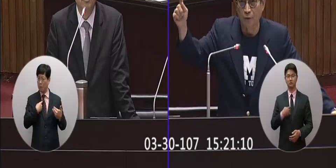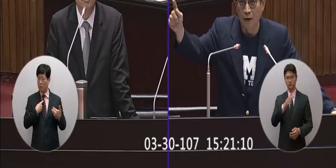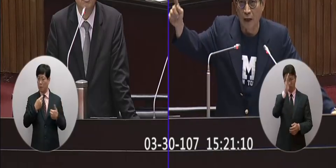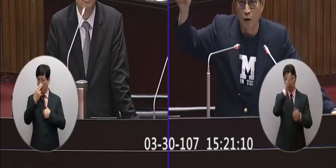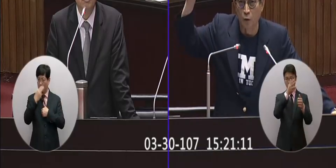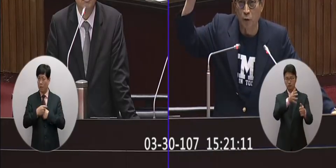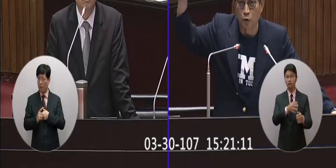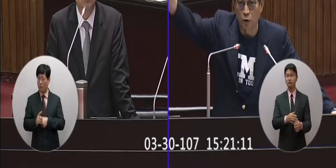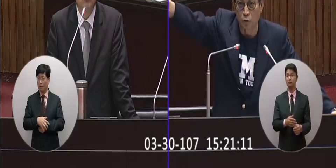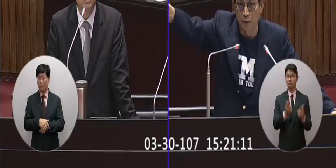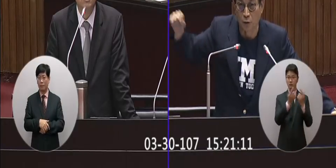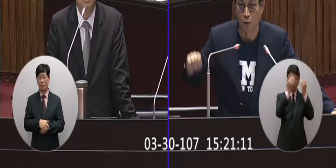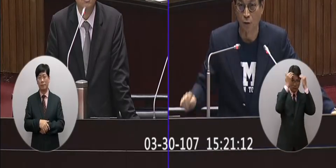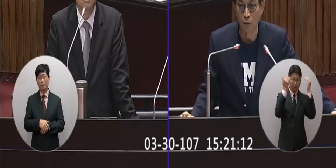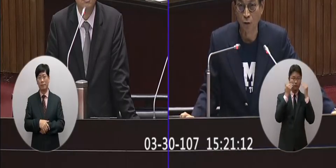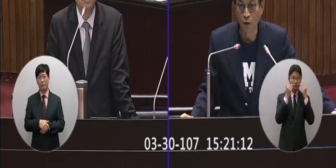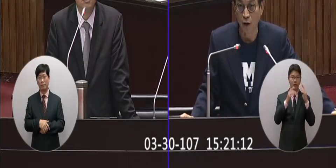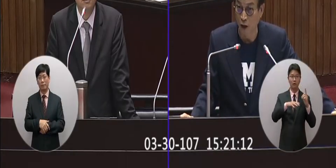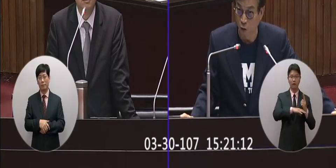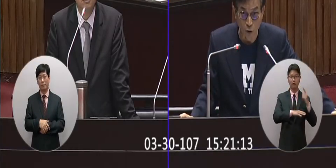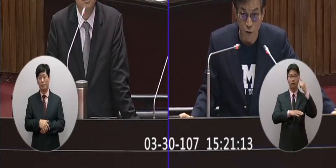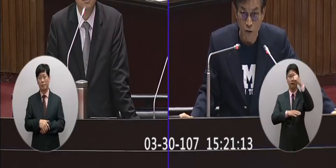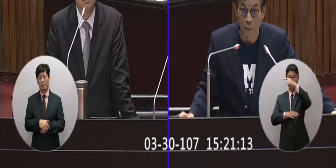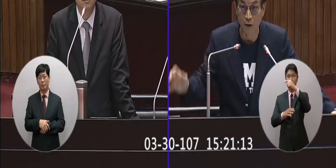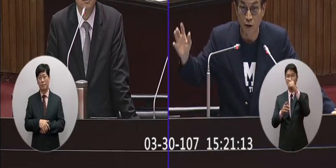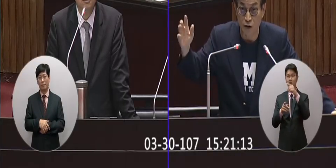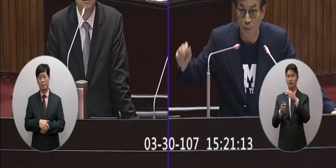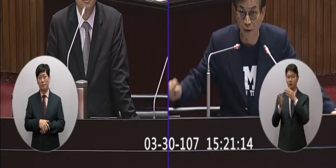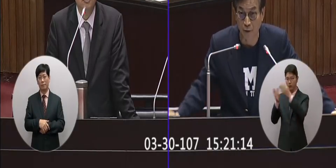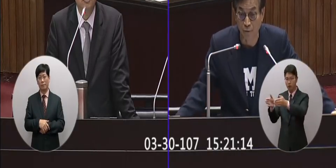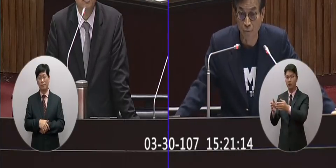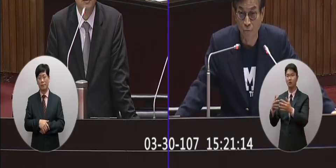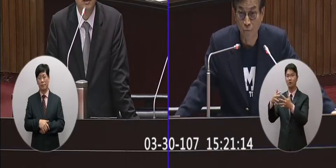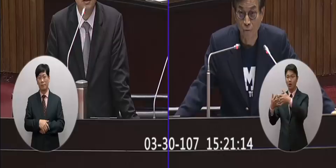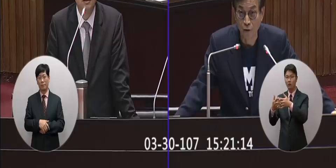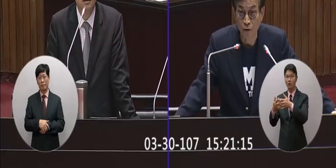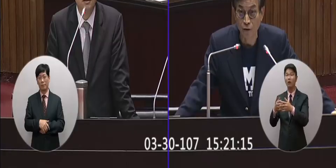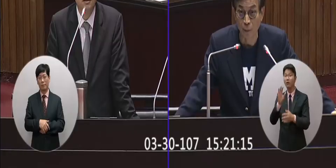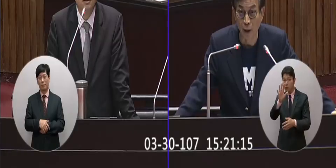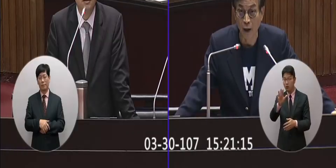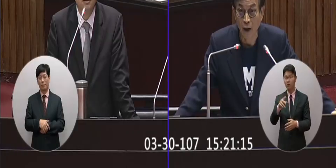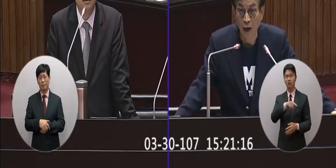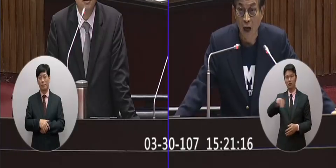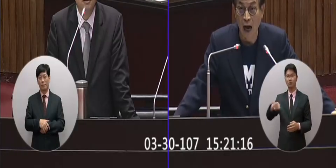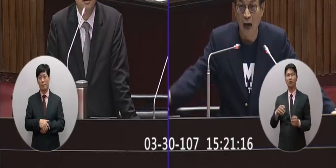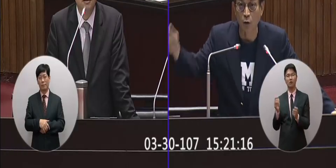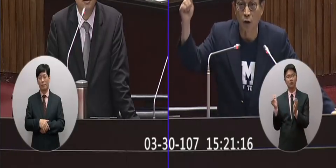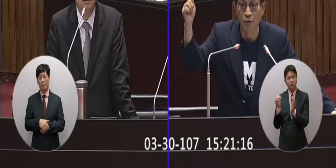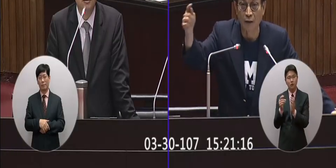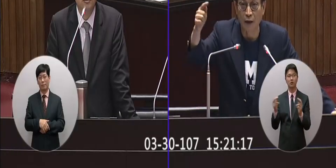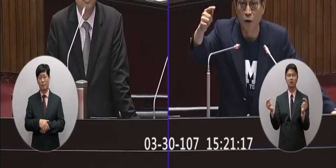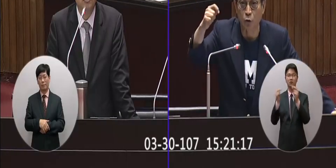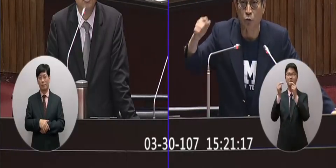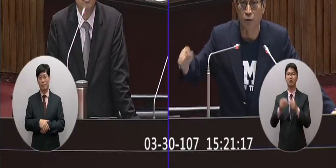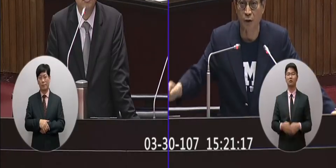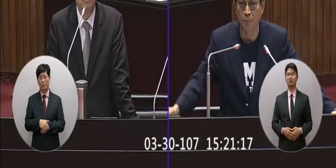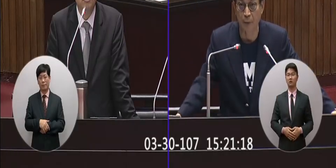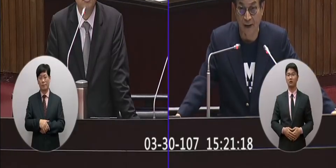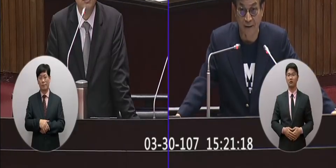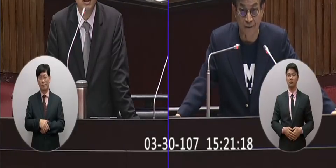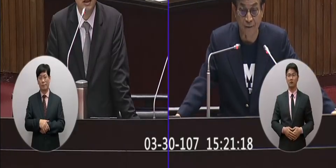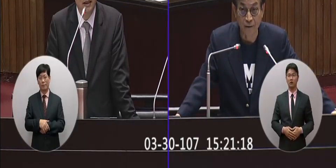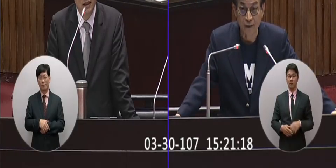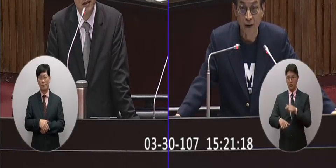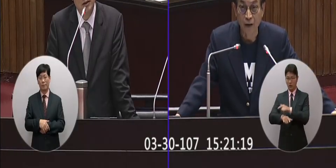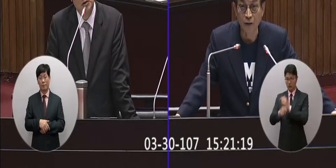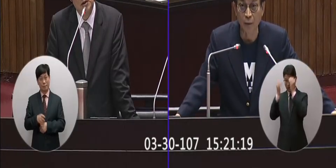北韩的飞弹有没有对准美国？也有，他们也可以见面哦，对不对？韩国的飞弹也有对准这个